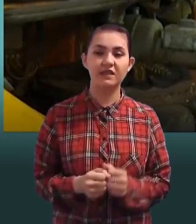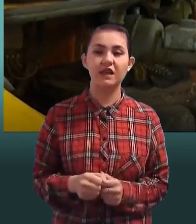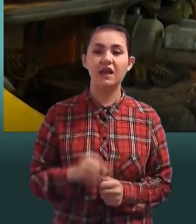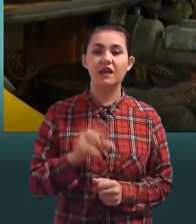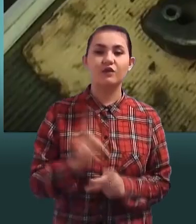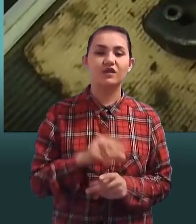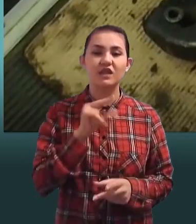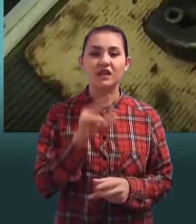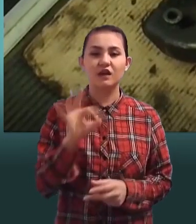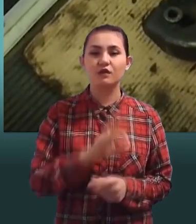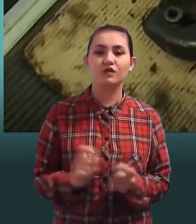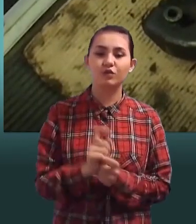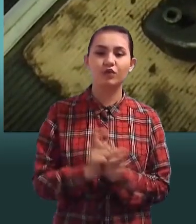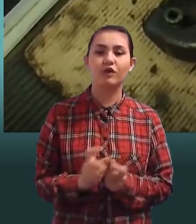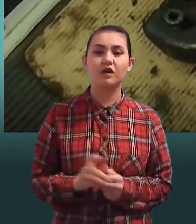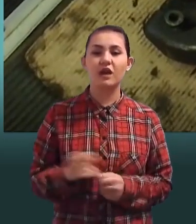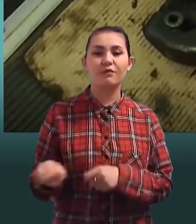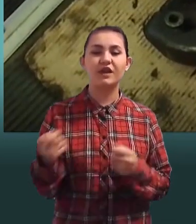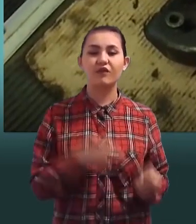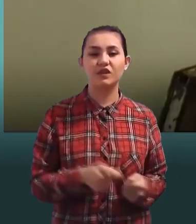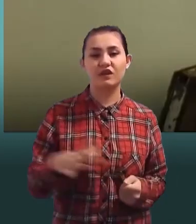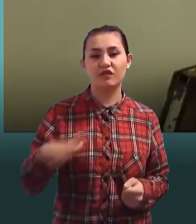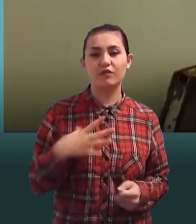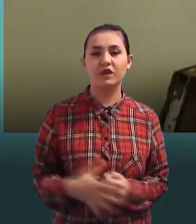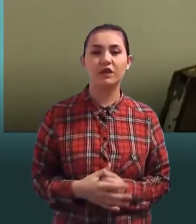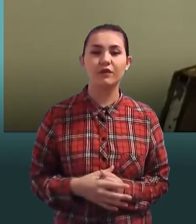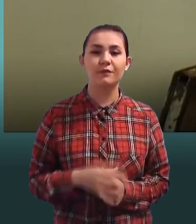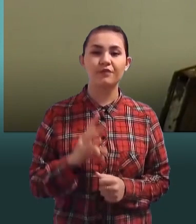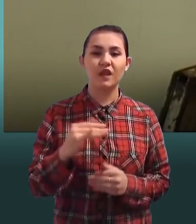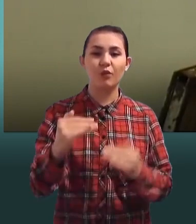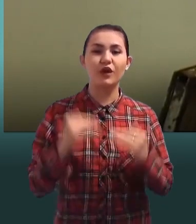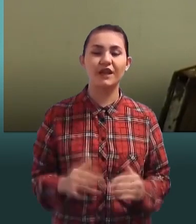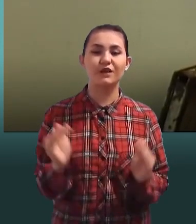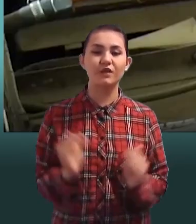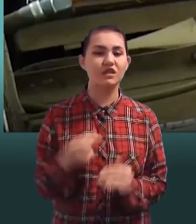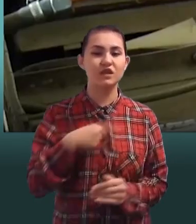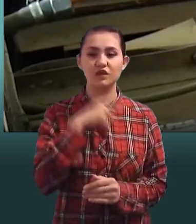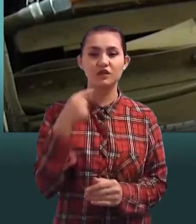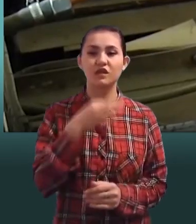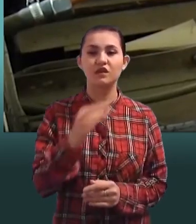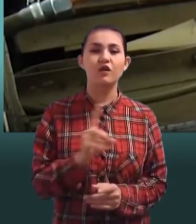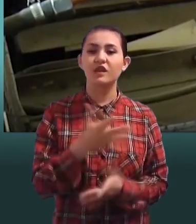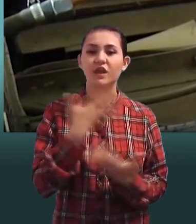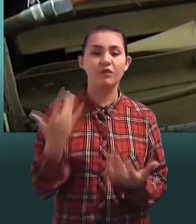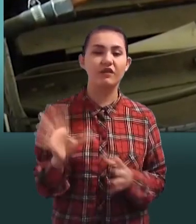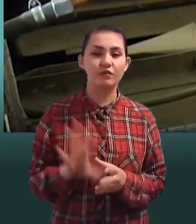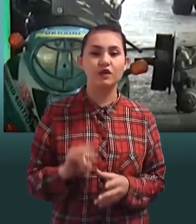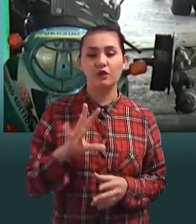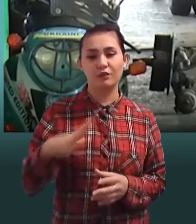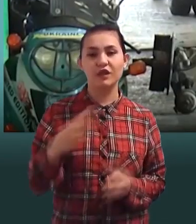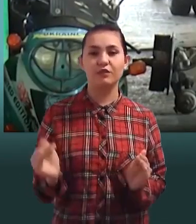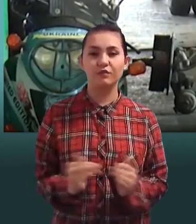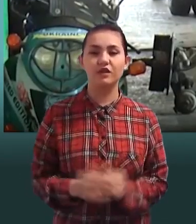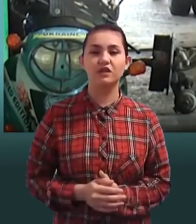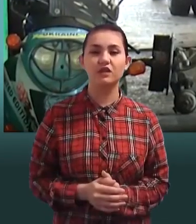в сторону перевозчиков было бы, ну, на порядок меньше. Я не хочу сказать, чтобы было, не было бы вообще, но было бы меньше. Пані Марино,